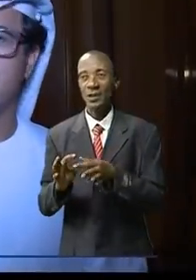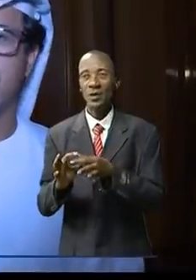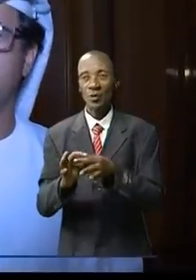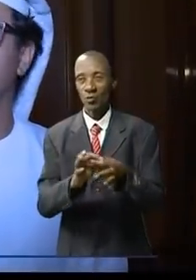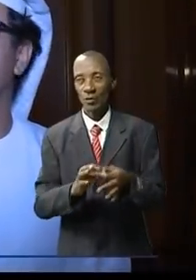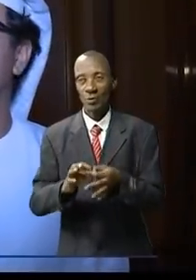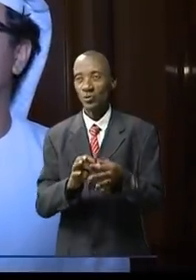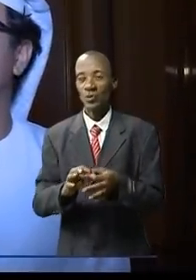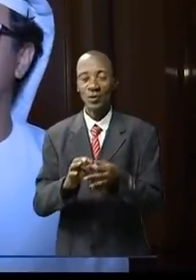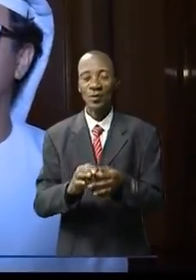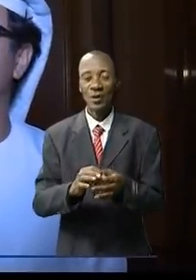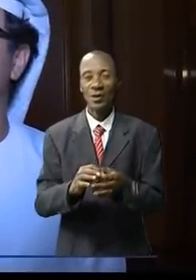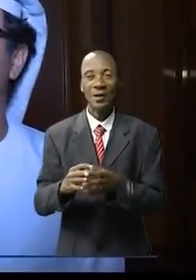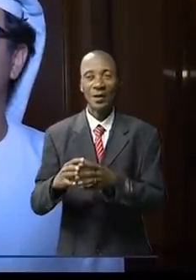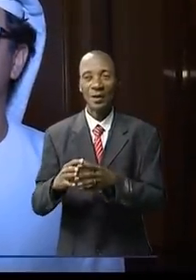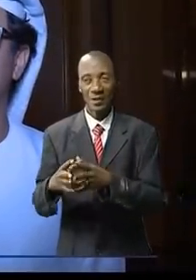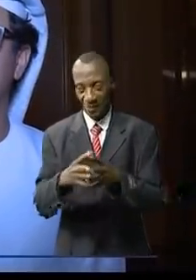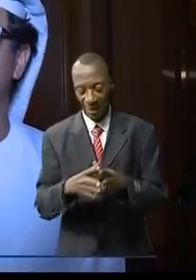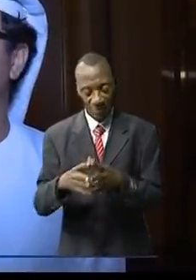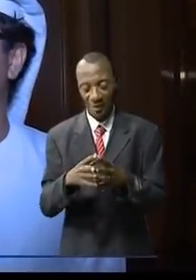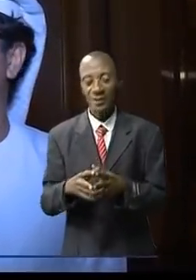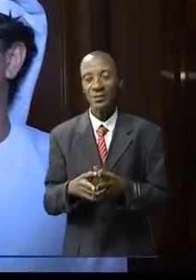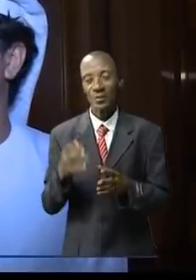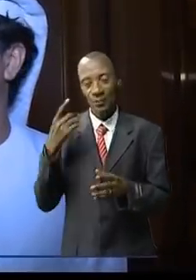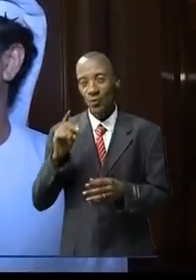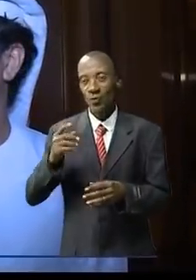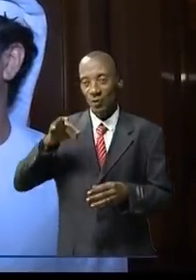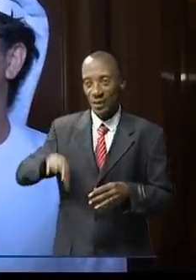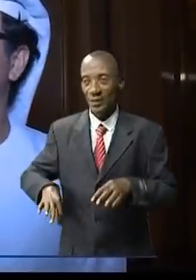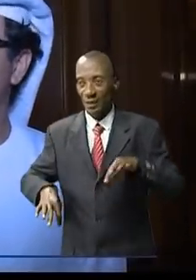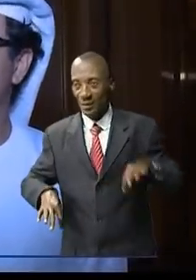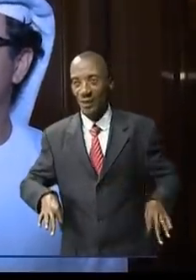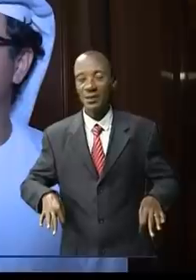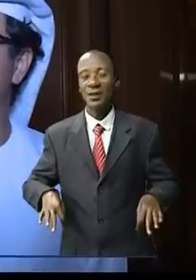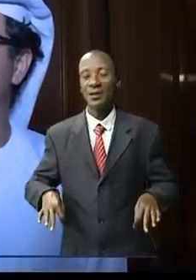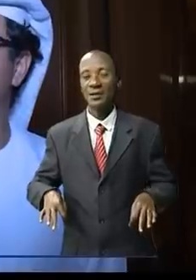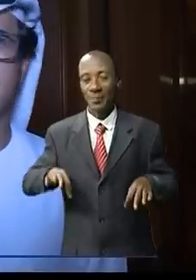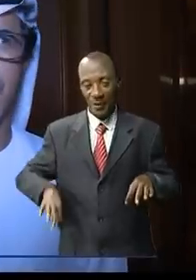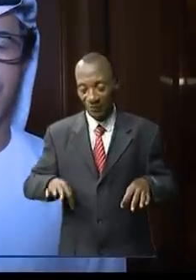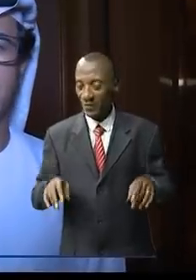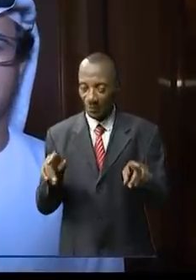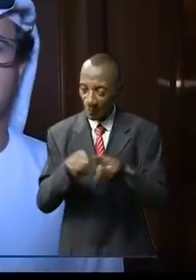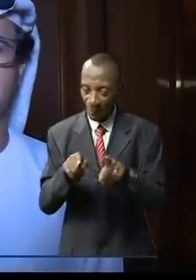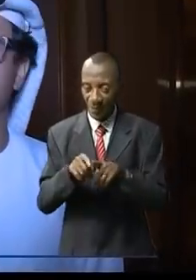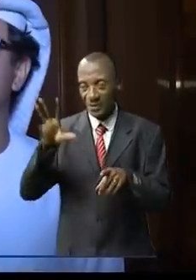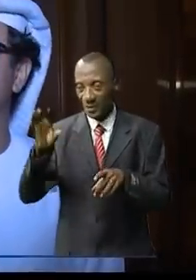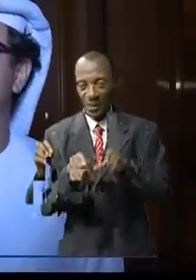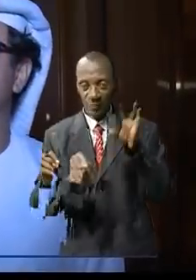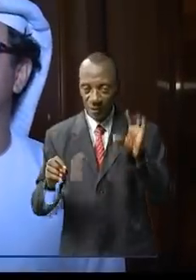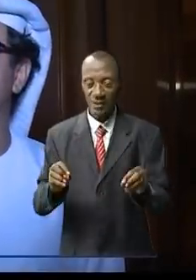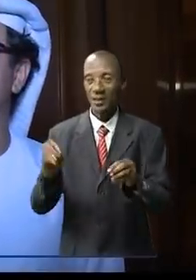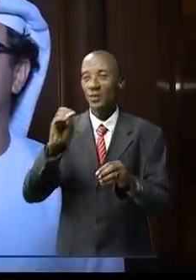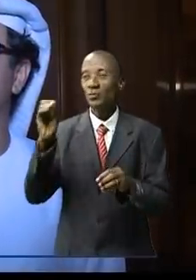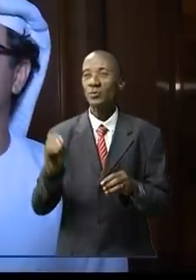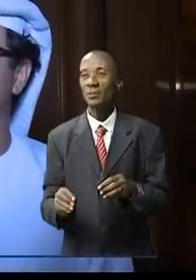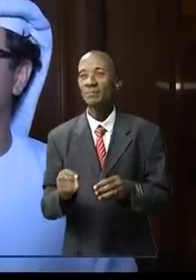grands investissements dans le monde pour l'énergie renouvelable et ce projet que nous